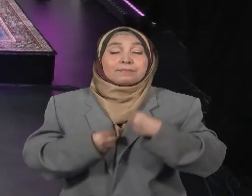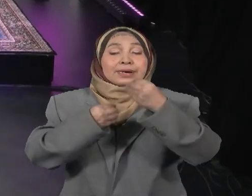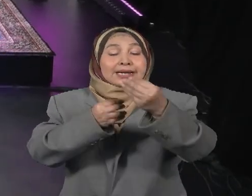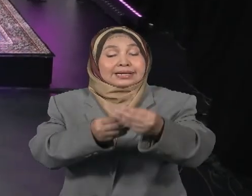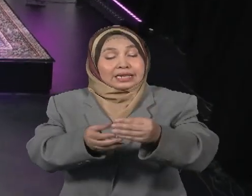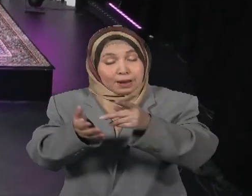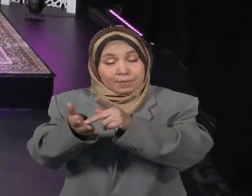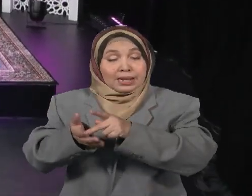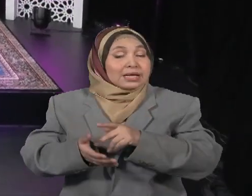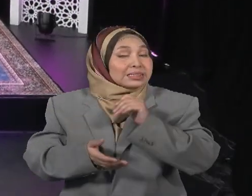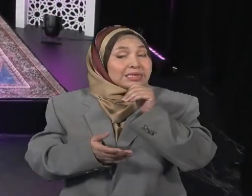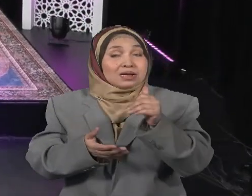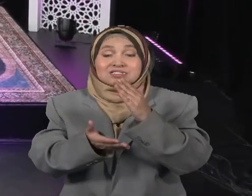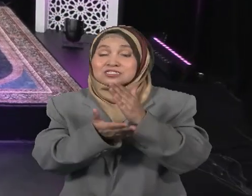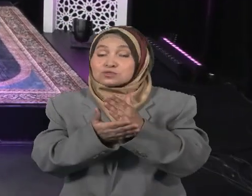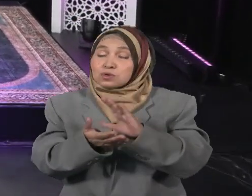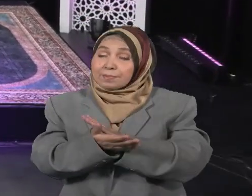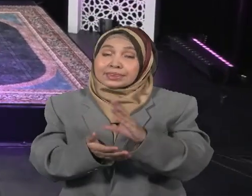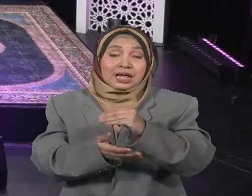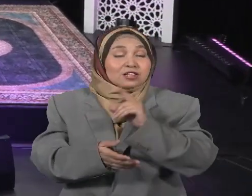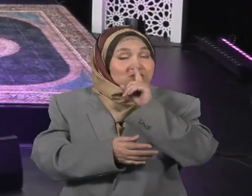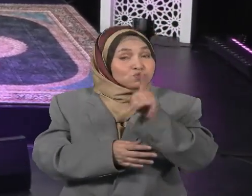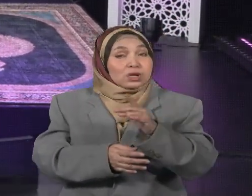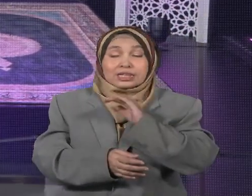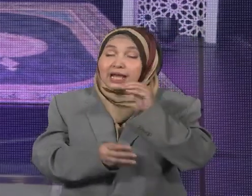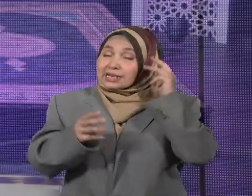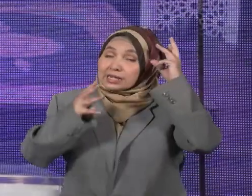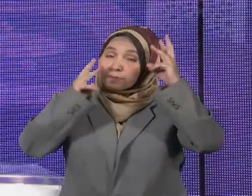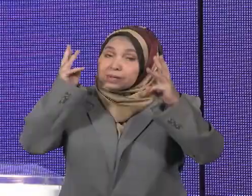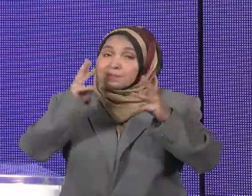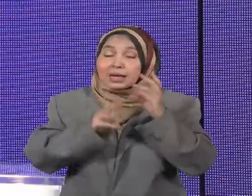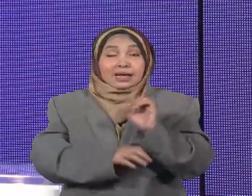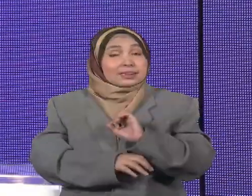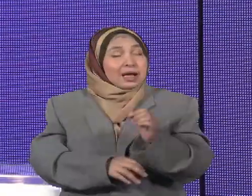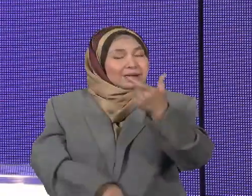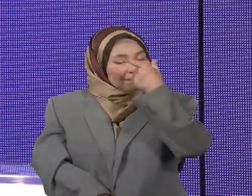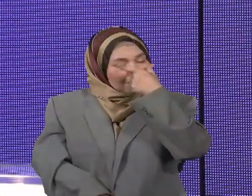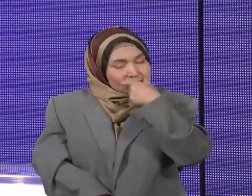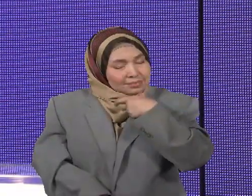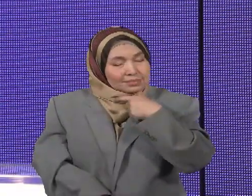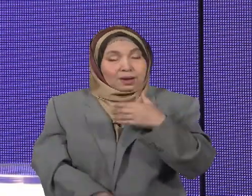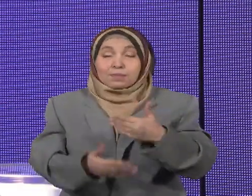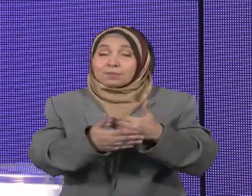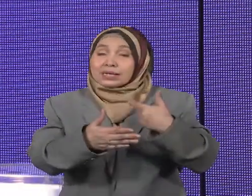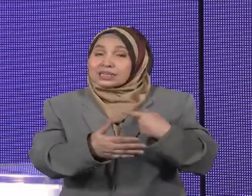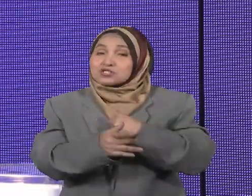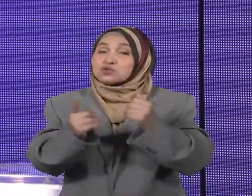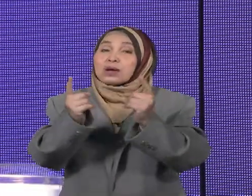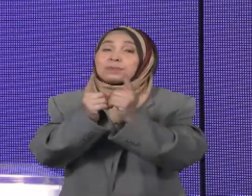ganjaran tidak putus dan juga sudah tentunya tidak ada kebimbangan, tidak ada kesedihan. Sebelum ini kita sudah pun